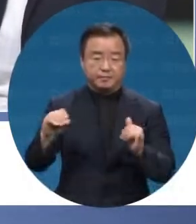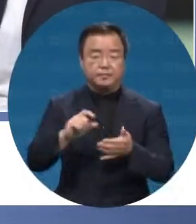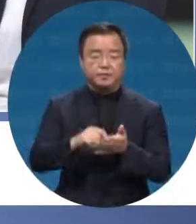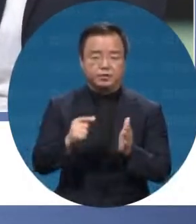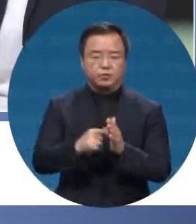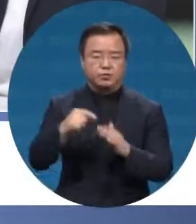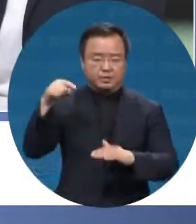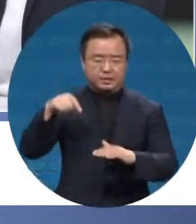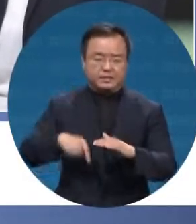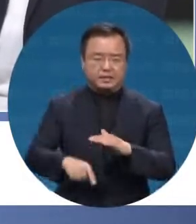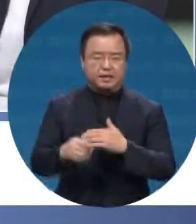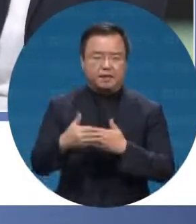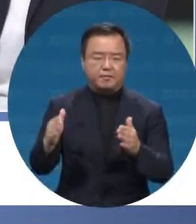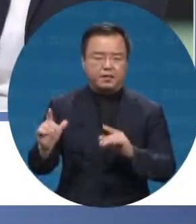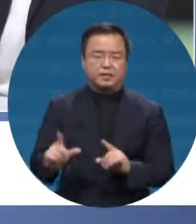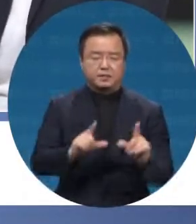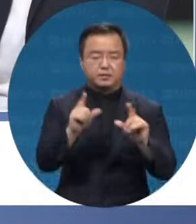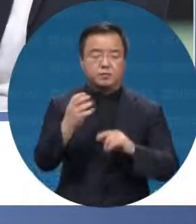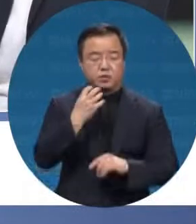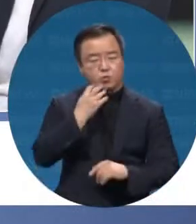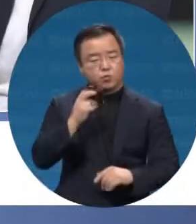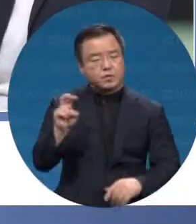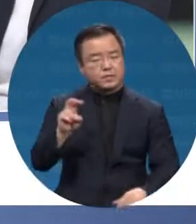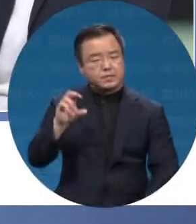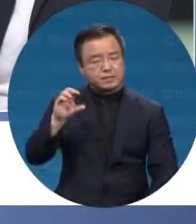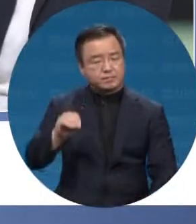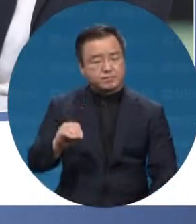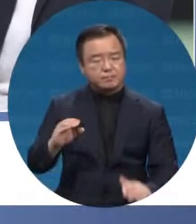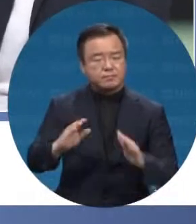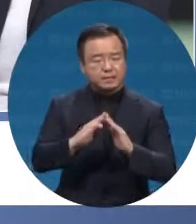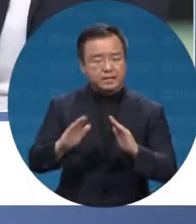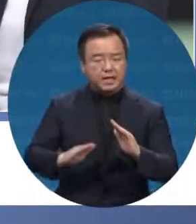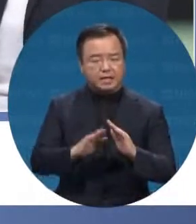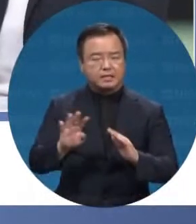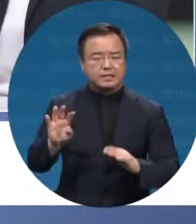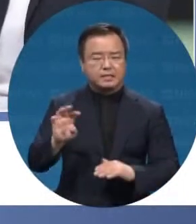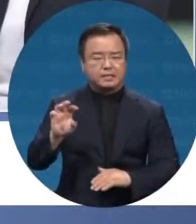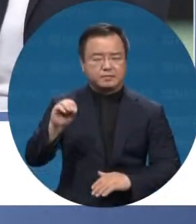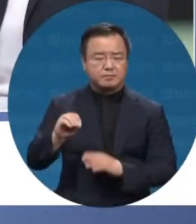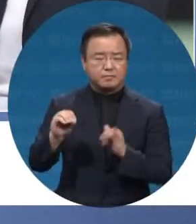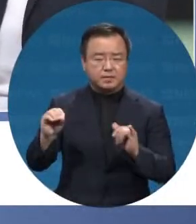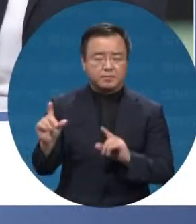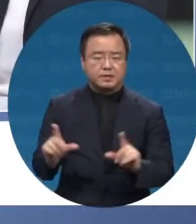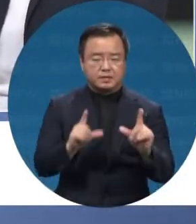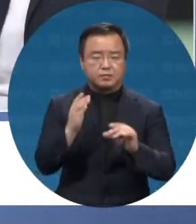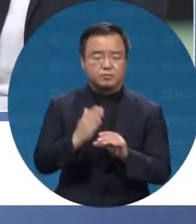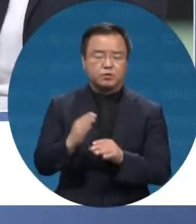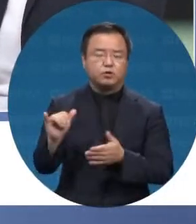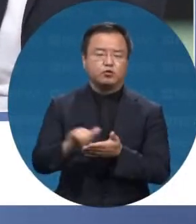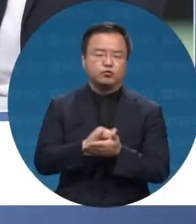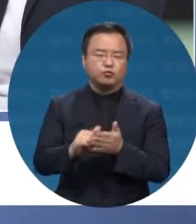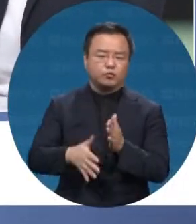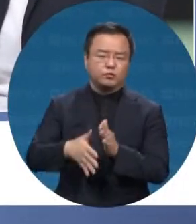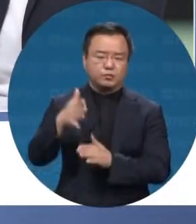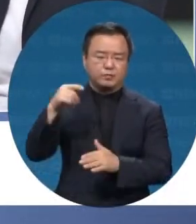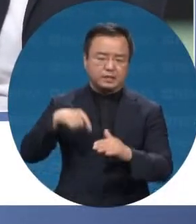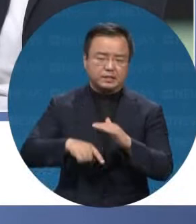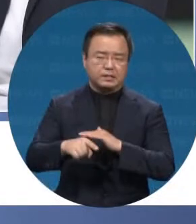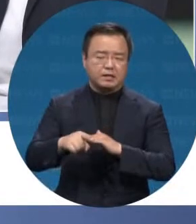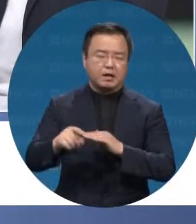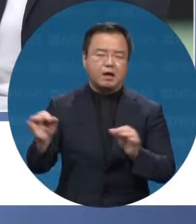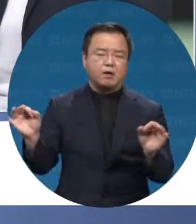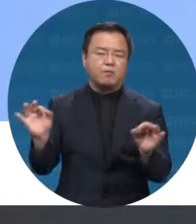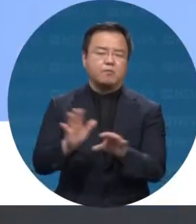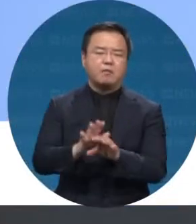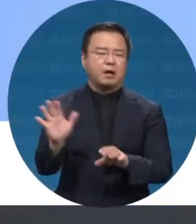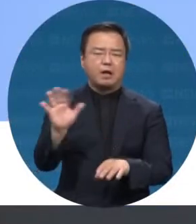하는 걸로 알려져 있고 우리 서울만 20만 가고 한 40만 명 정도가 살고 있는데요 뉴욕시에서는 지하를 다 없애는 거는 불가능하다고 판단하고 있거든요